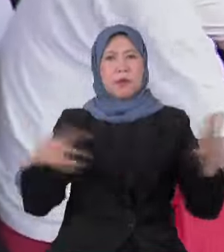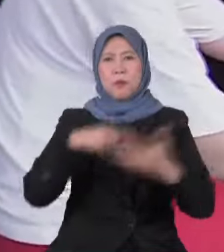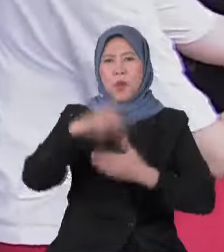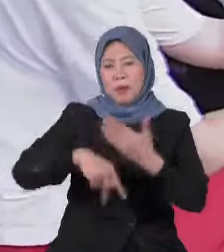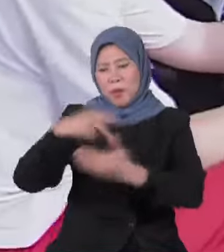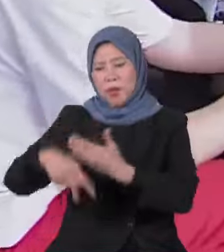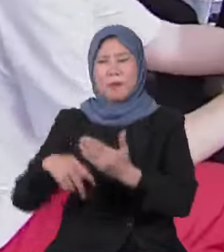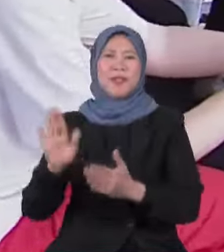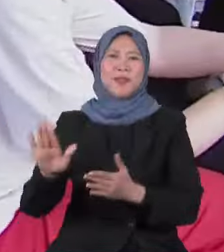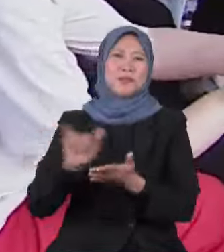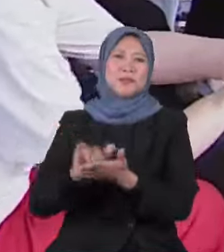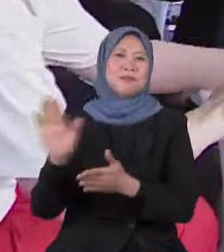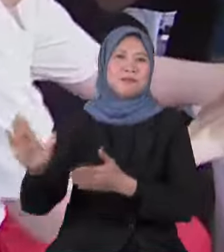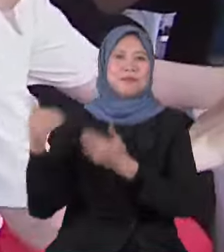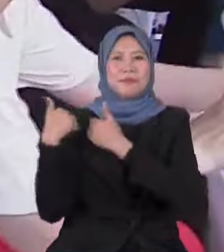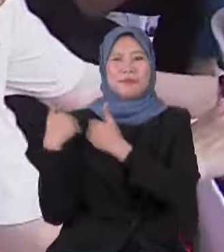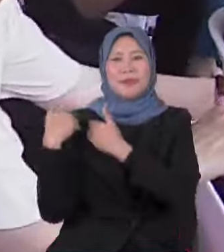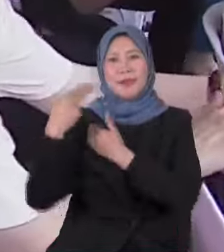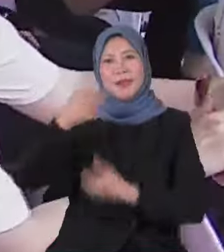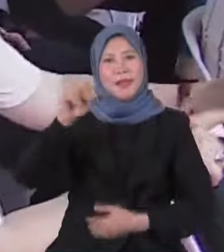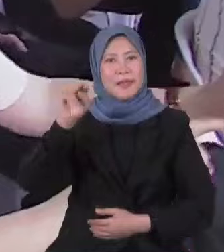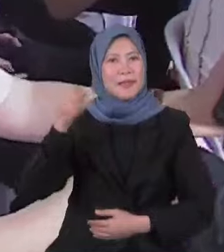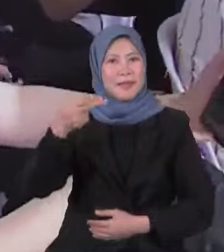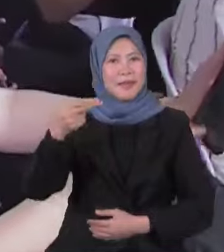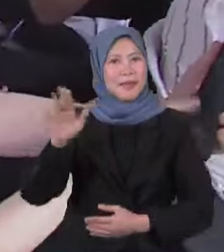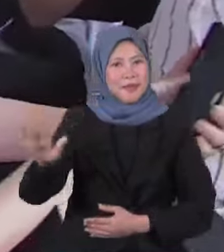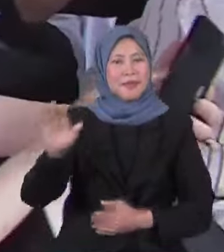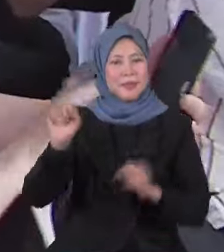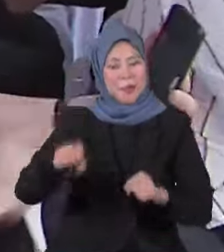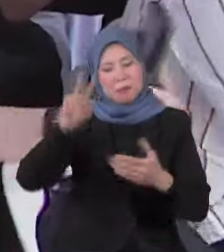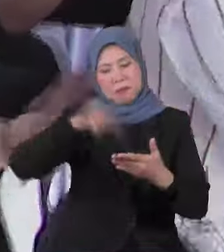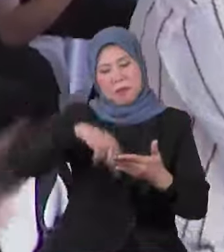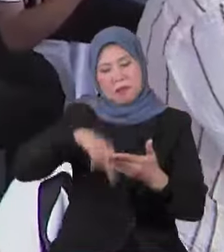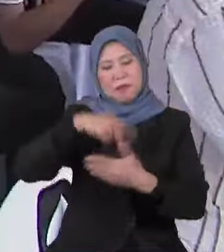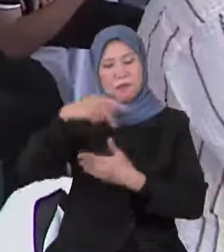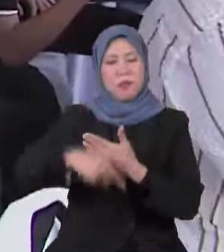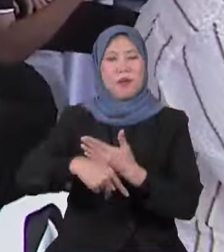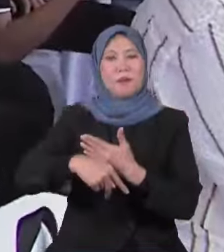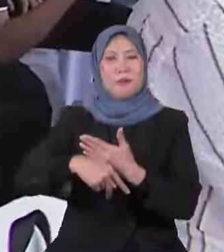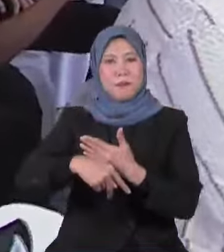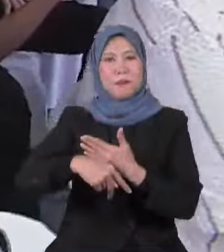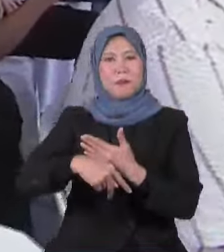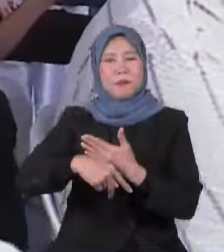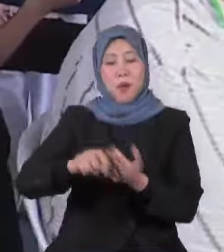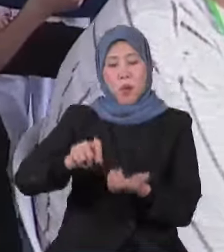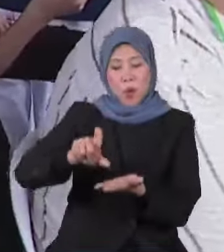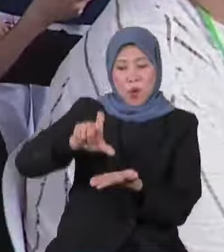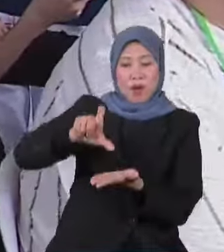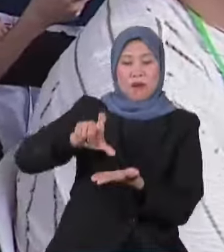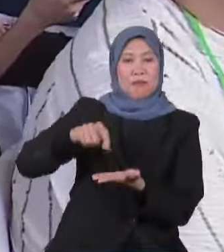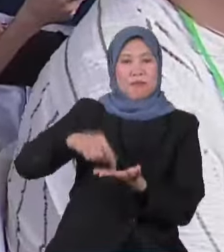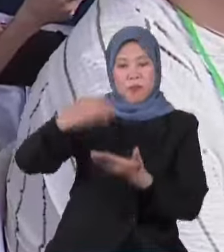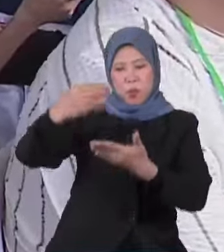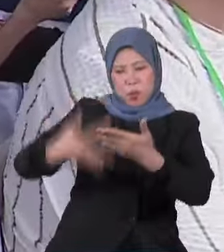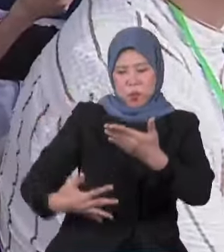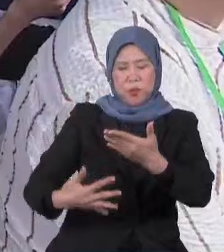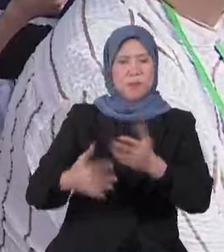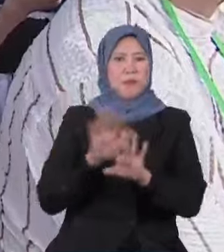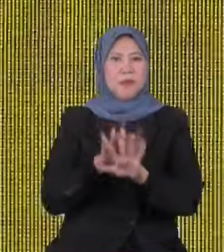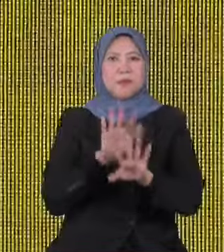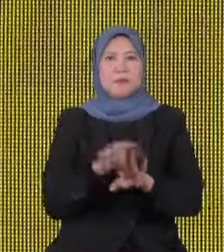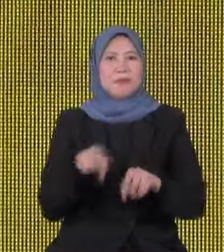Itu kerja Hanayo, bukan kerja saya. Dia boleh baca semua program-program bagi yang tebal ini untuk terangkan tentang apa yang